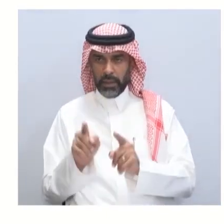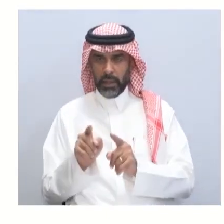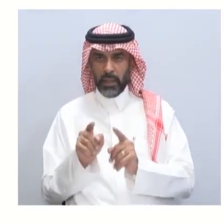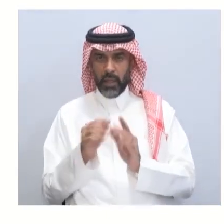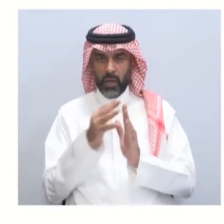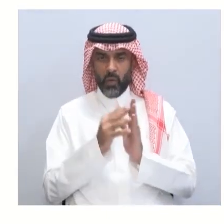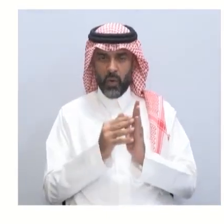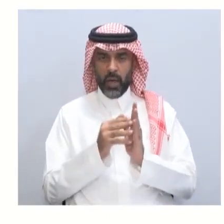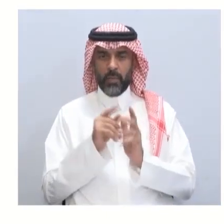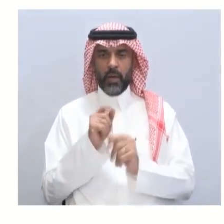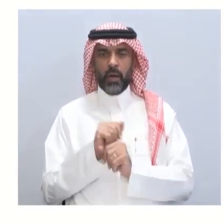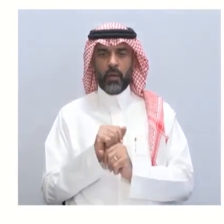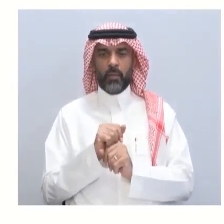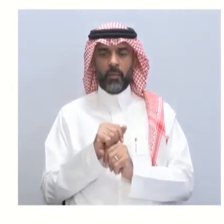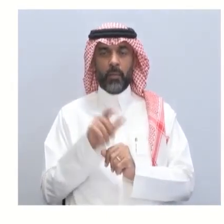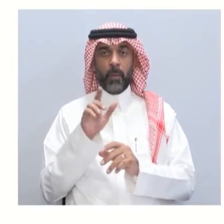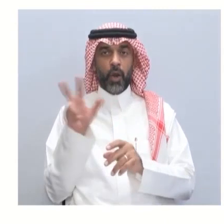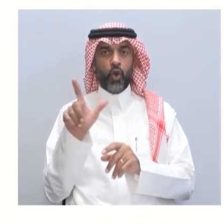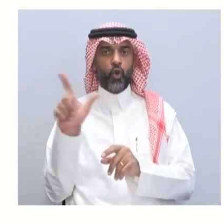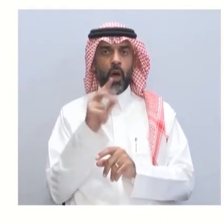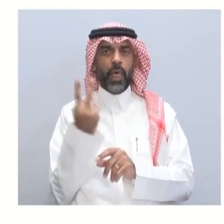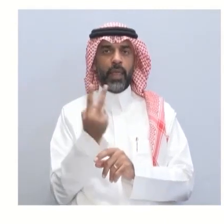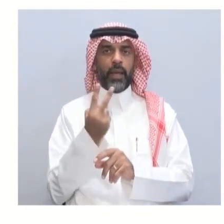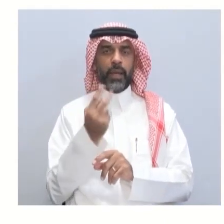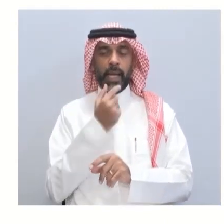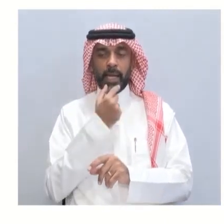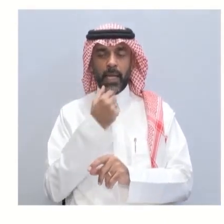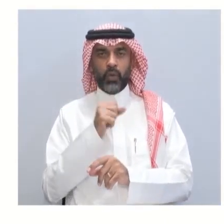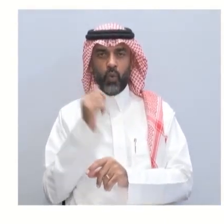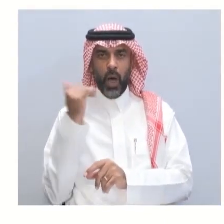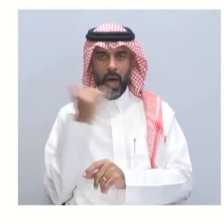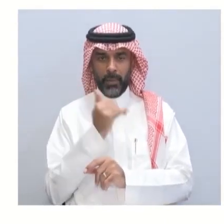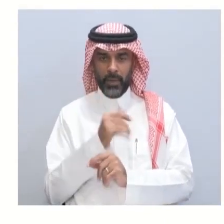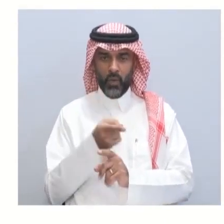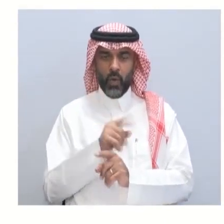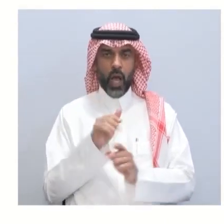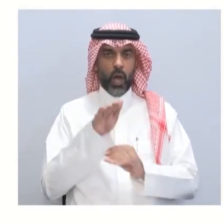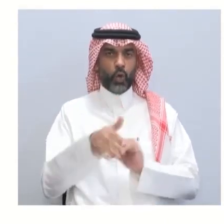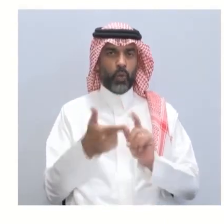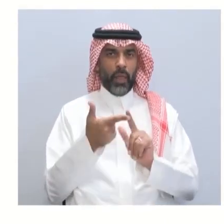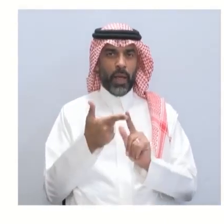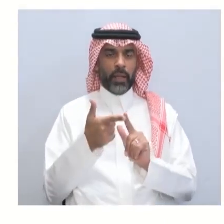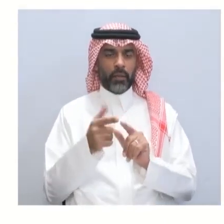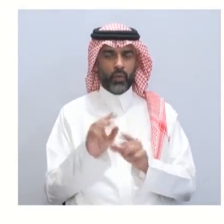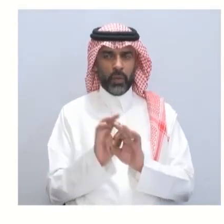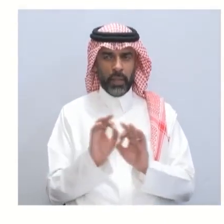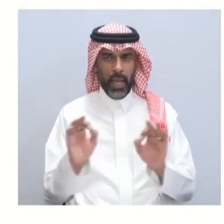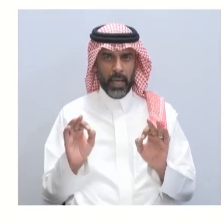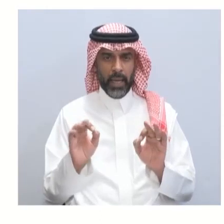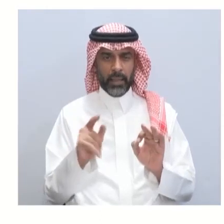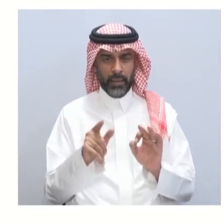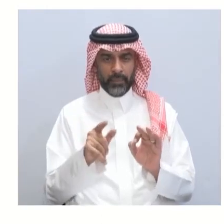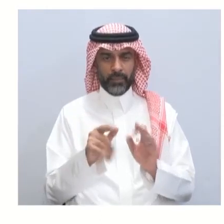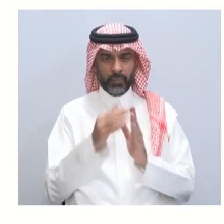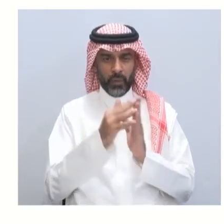لوجهات المختلفه او الواجهات المختلفه بلغتين الانجليزيه والعربيه والخطوه الثانيه هي تهيئه مكونات ليست فيكر